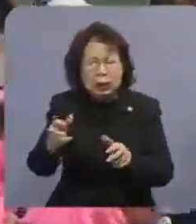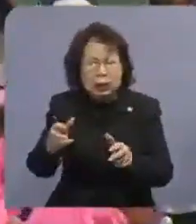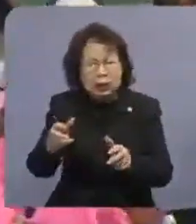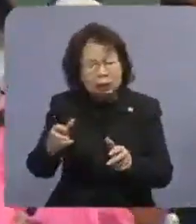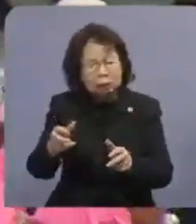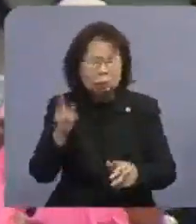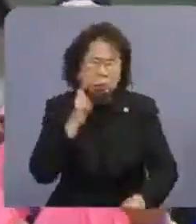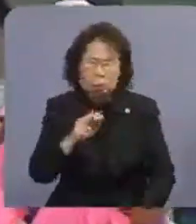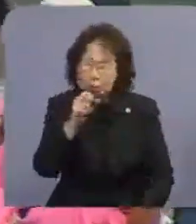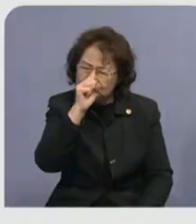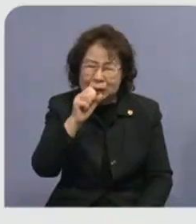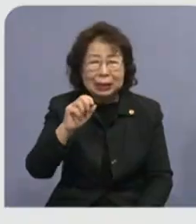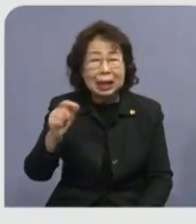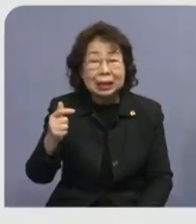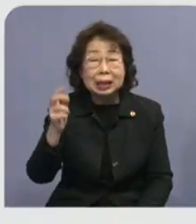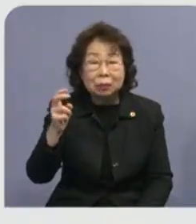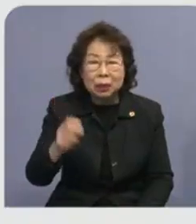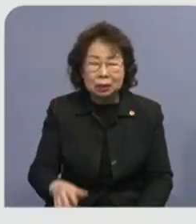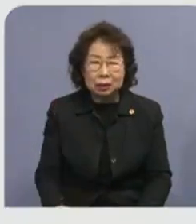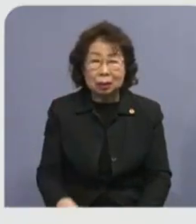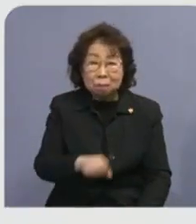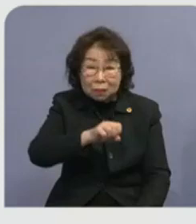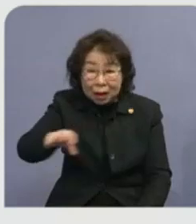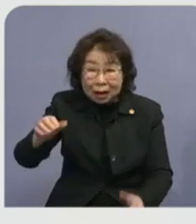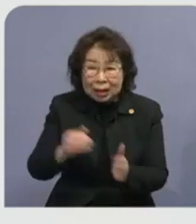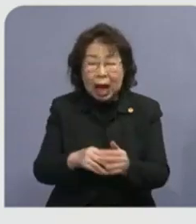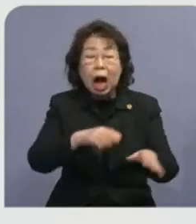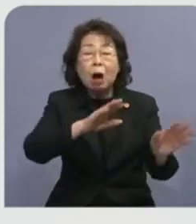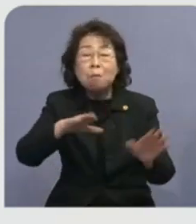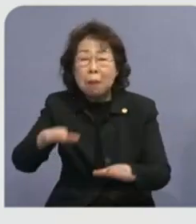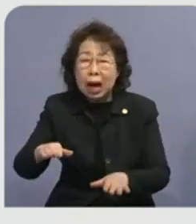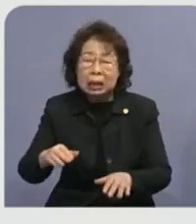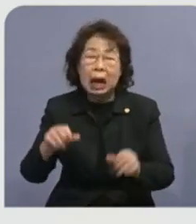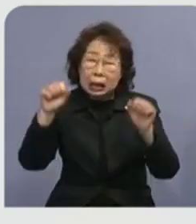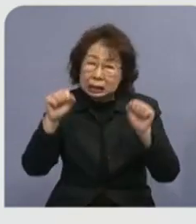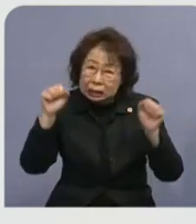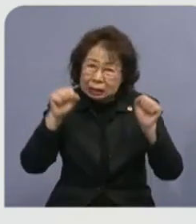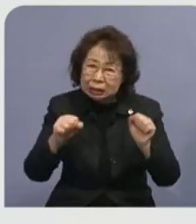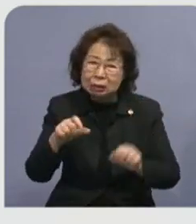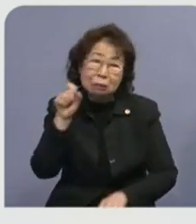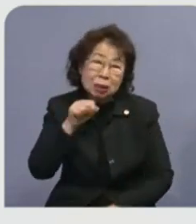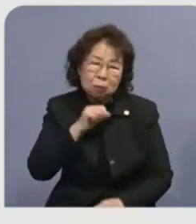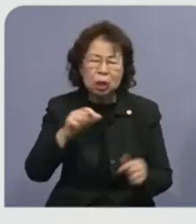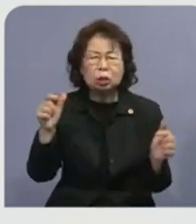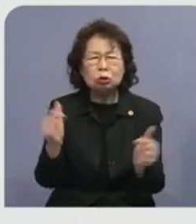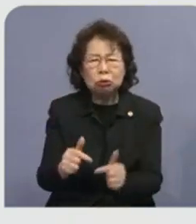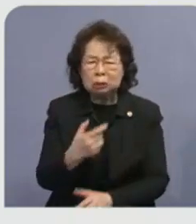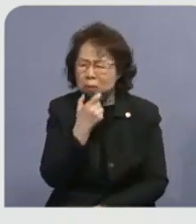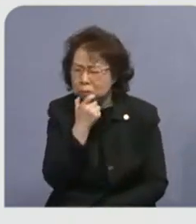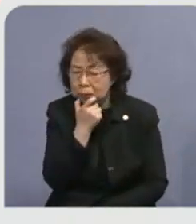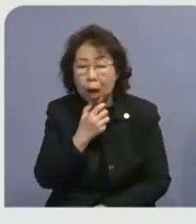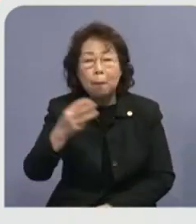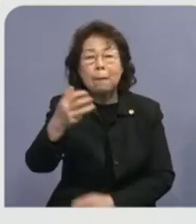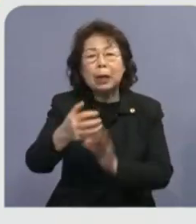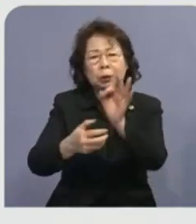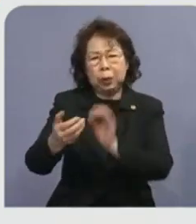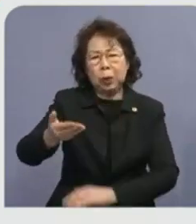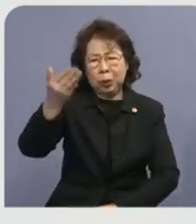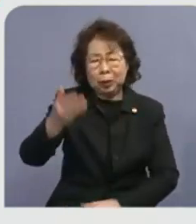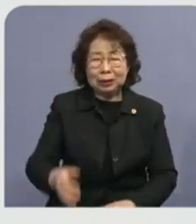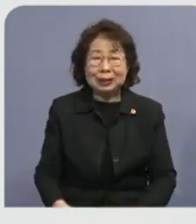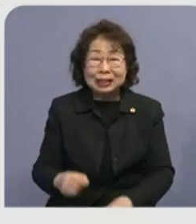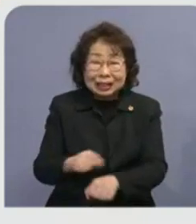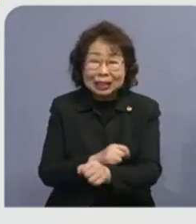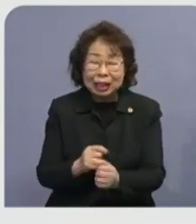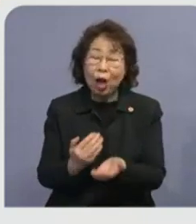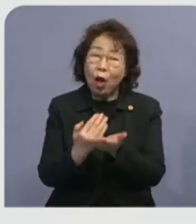악영향을 끼칠 것으로 보입니다 당류 이후 바다 레포츠를 줄이거나 하지 않겠다는 사람이 80%에 달했고